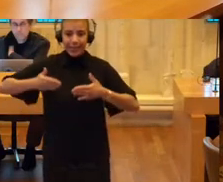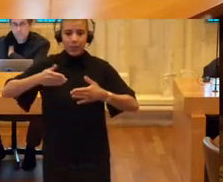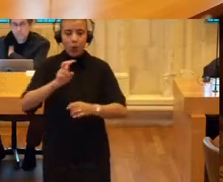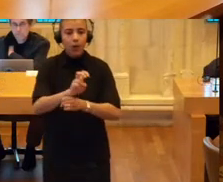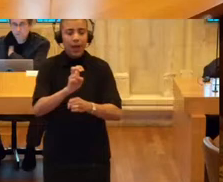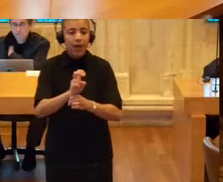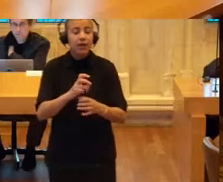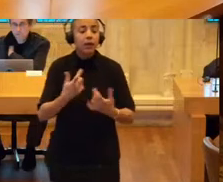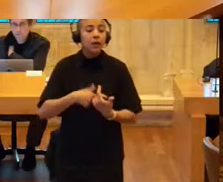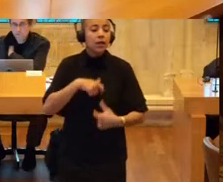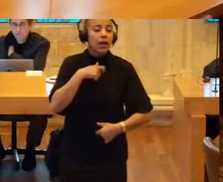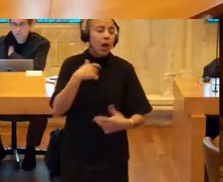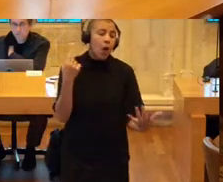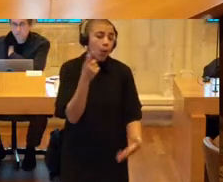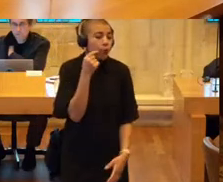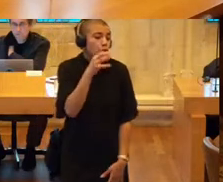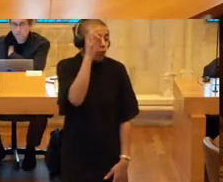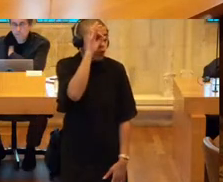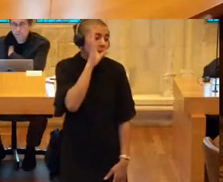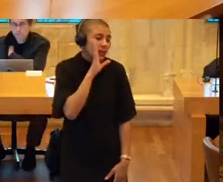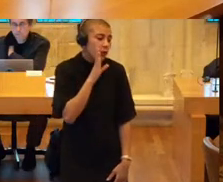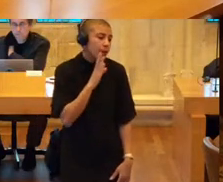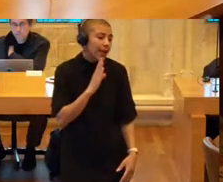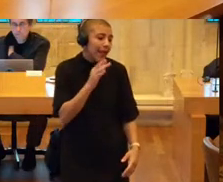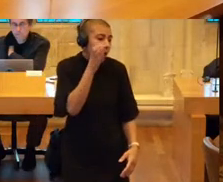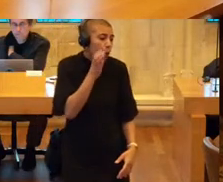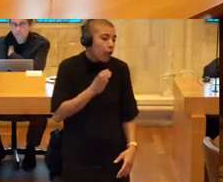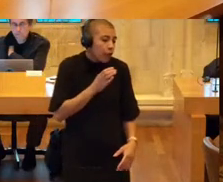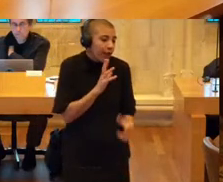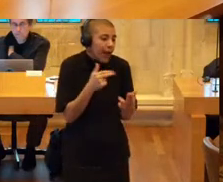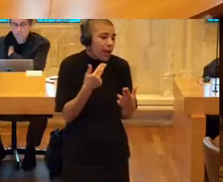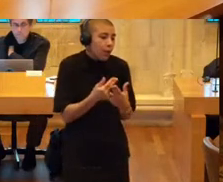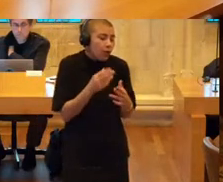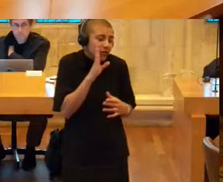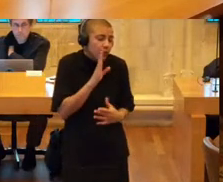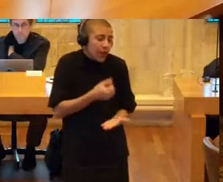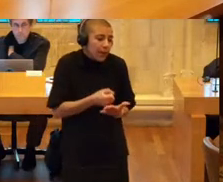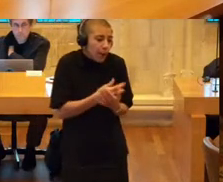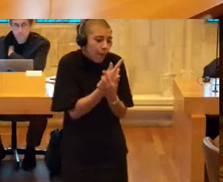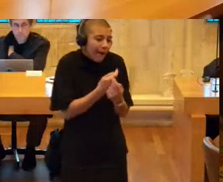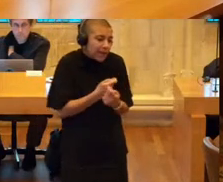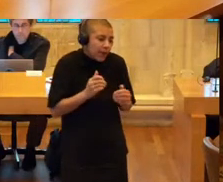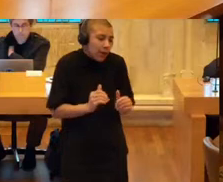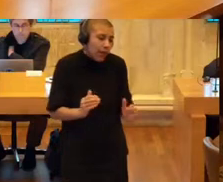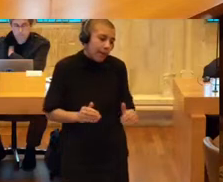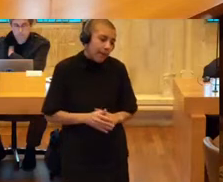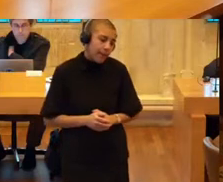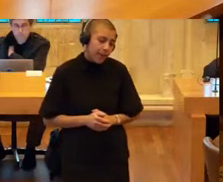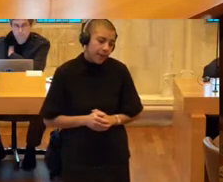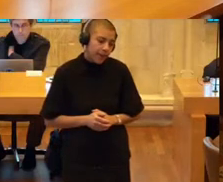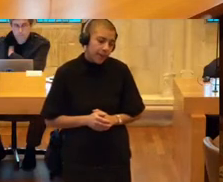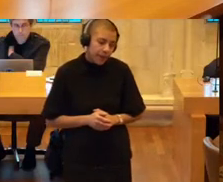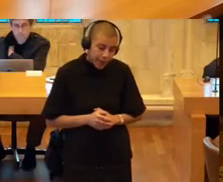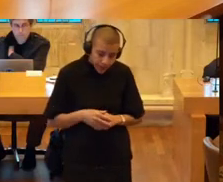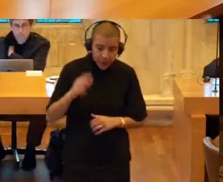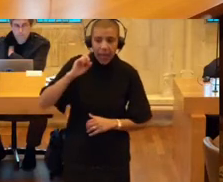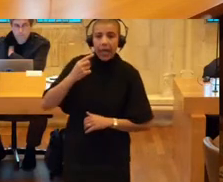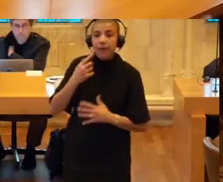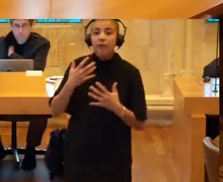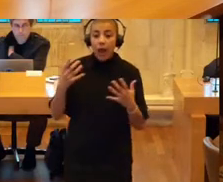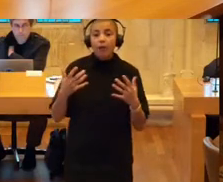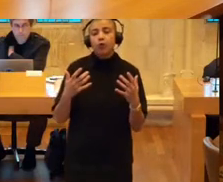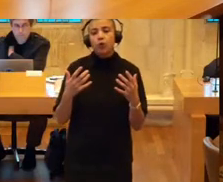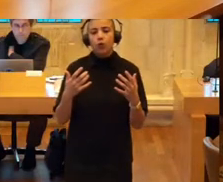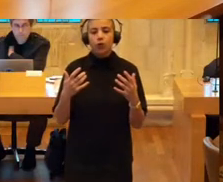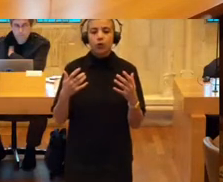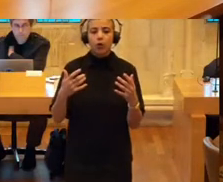Couteau, si vous écoutiez la réponse qu'on vous fait, ce serait bien. De soutenir... Ne serait-ce que par correction, je suis désolé, mais... Voilà, du plan de sauvegarde des Galeries